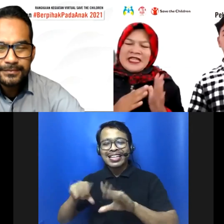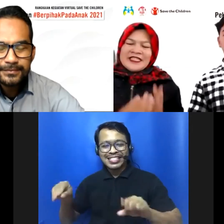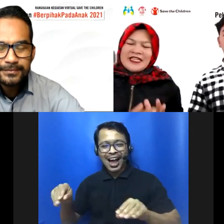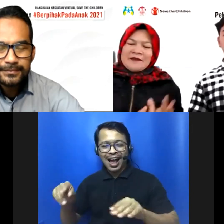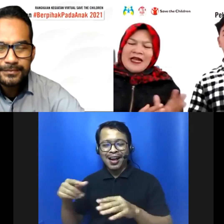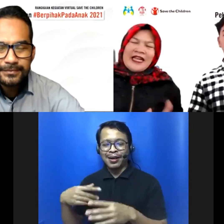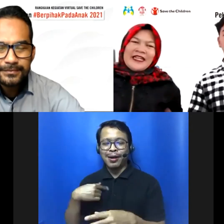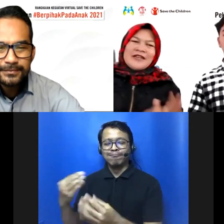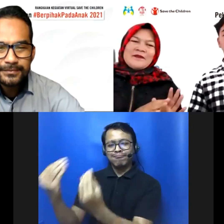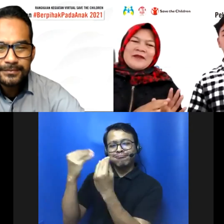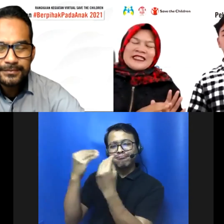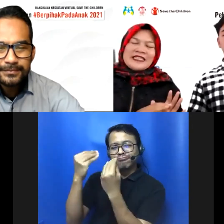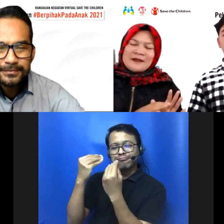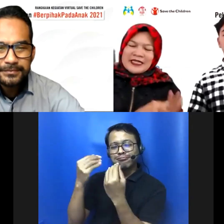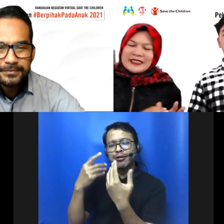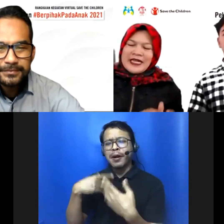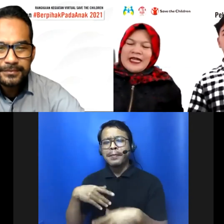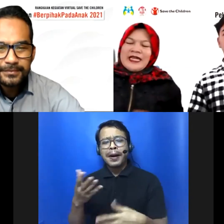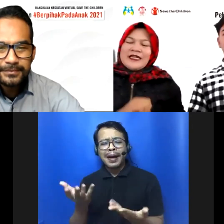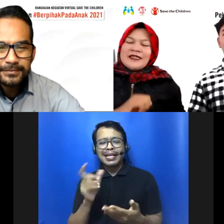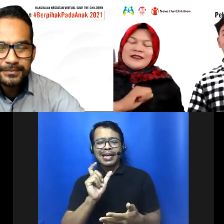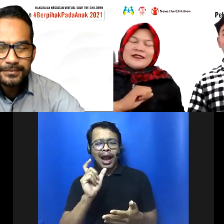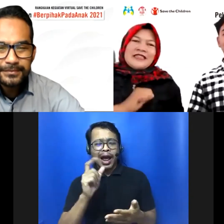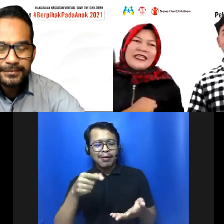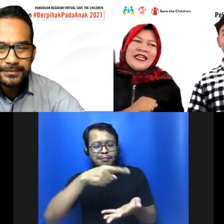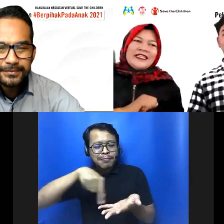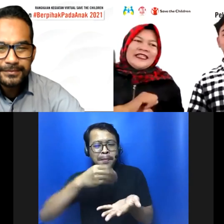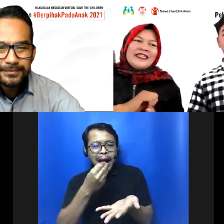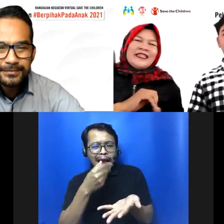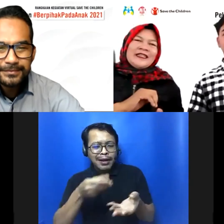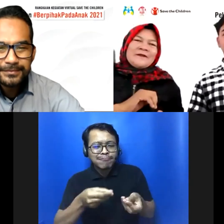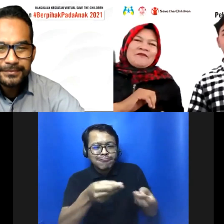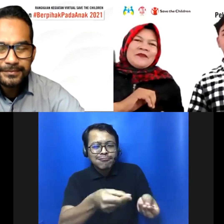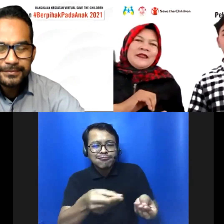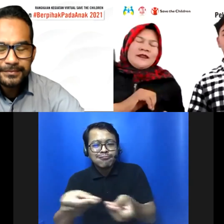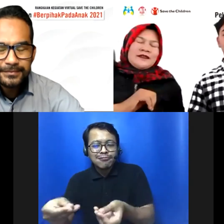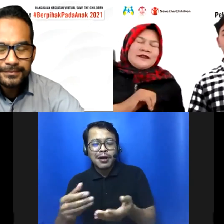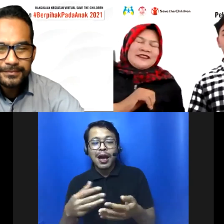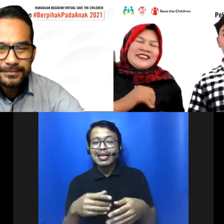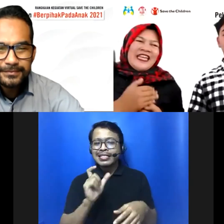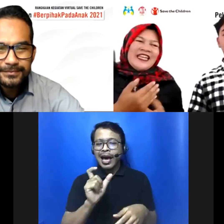cara menyajikan makanan, membereskan meja. Saya